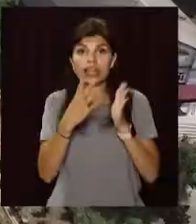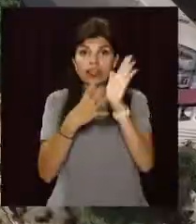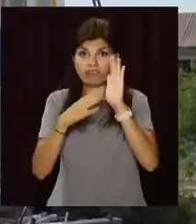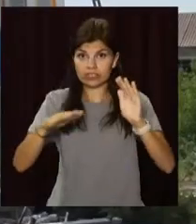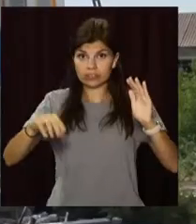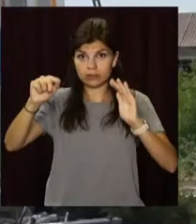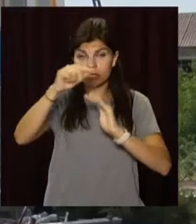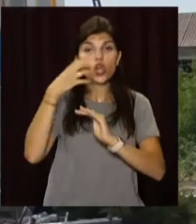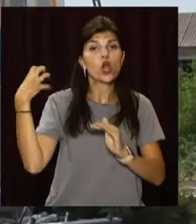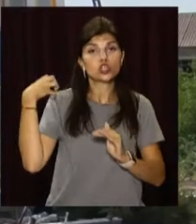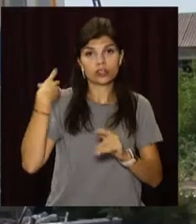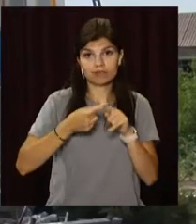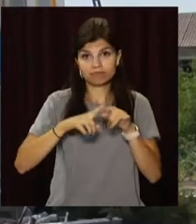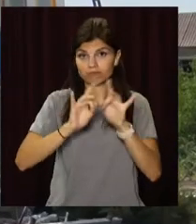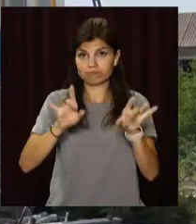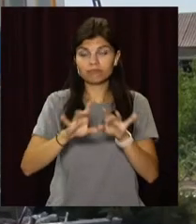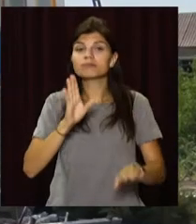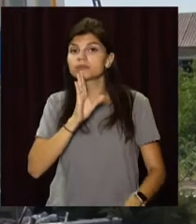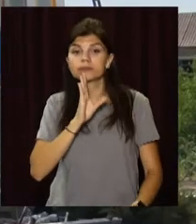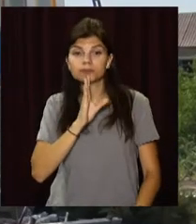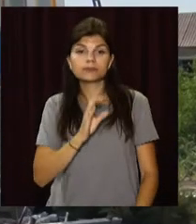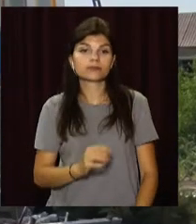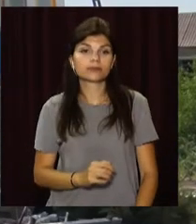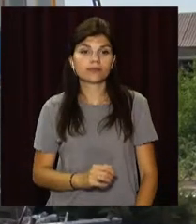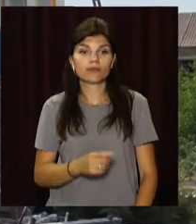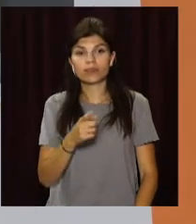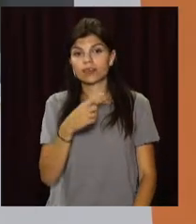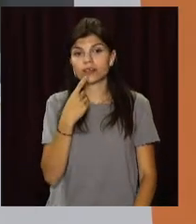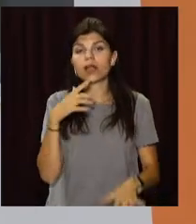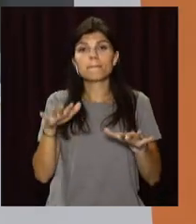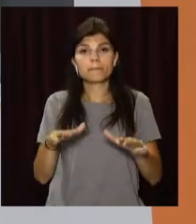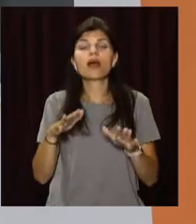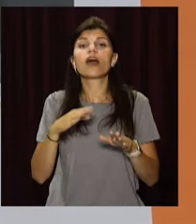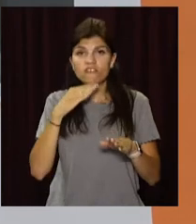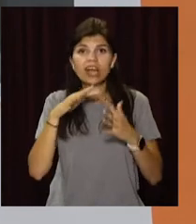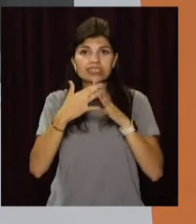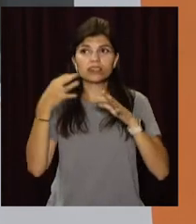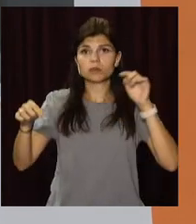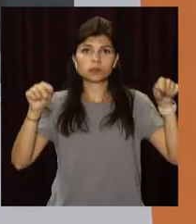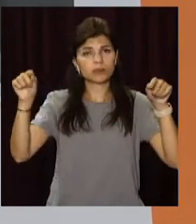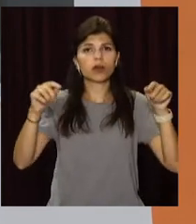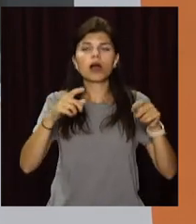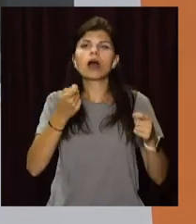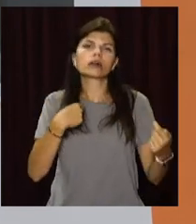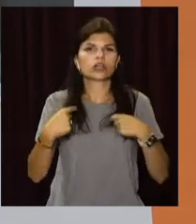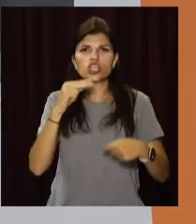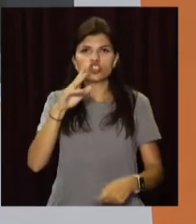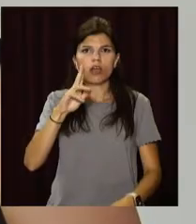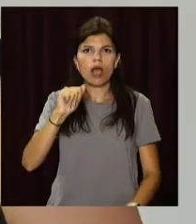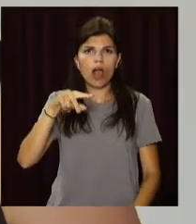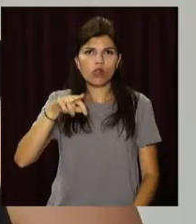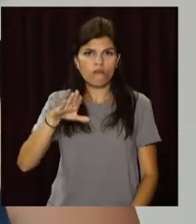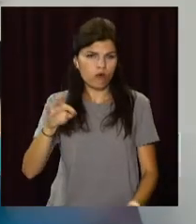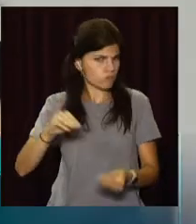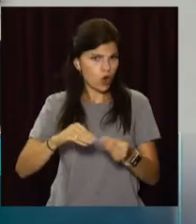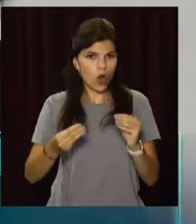говорить начальниця місцевого відділу освіти Людмила Дем'янова. Місць, каже, вистачає в усіх селах. Потерпають лише у Чкаловому.